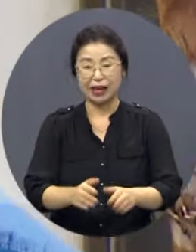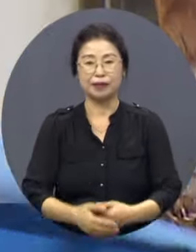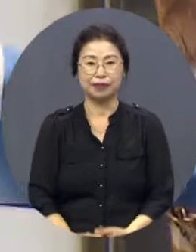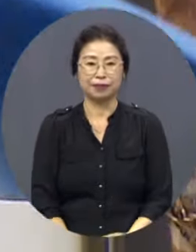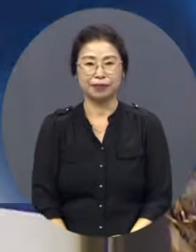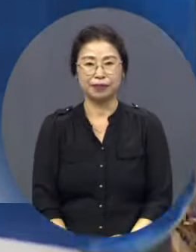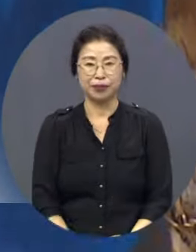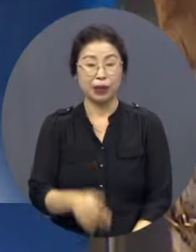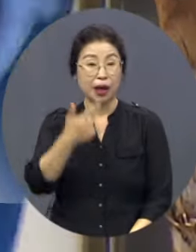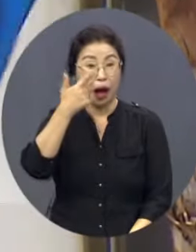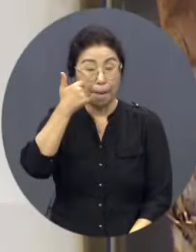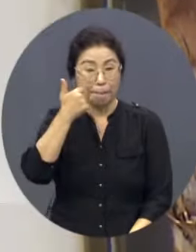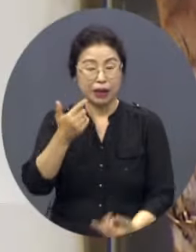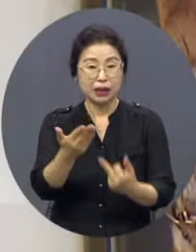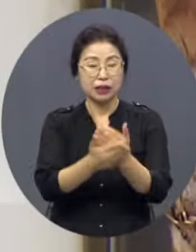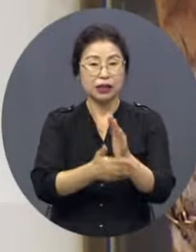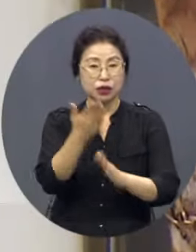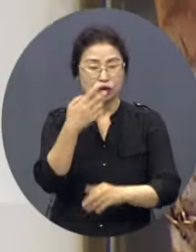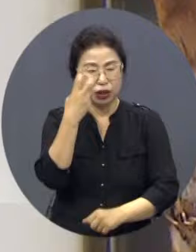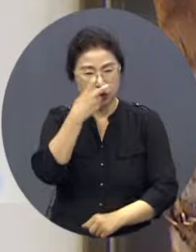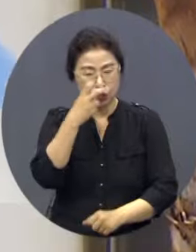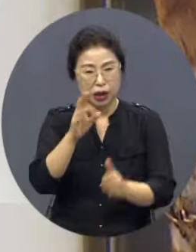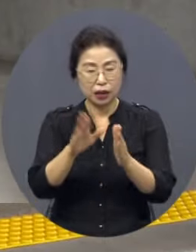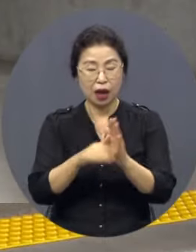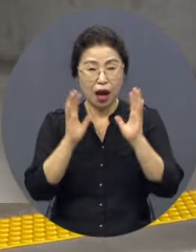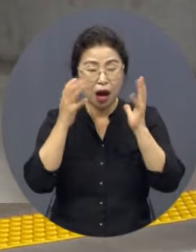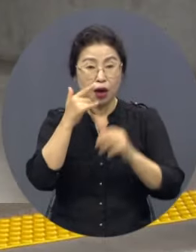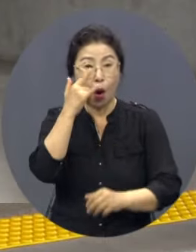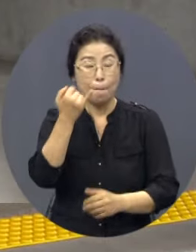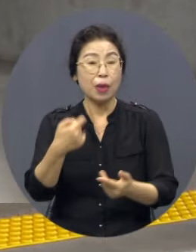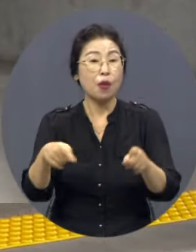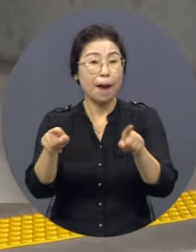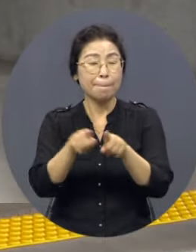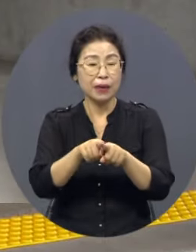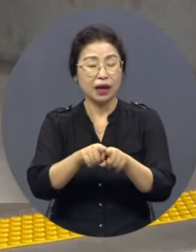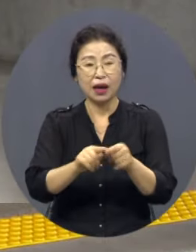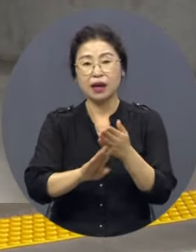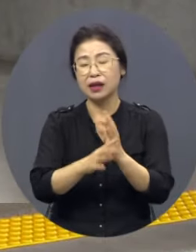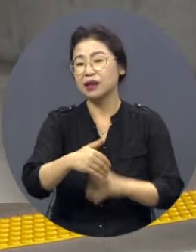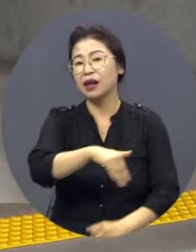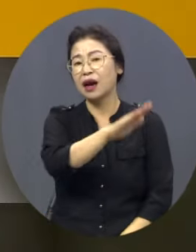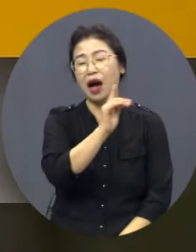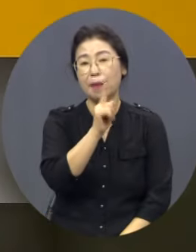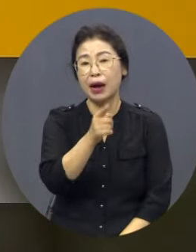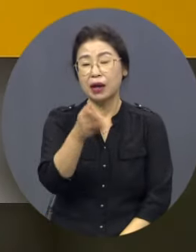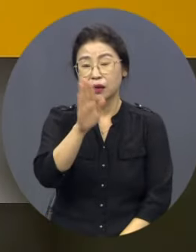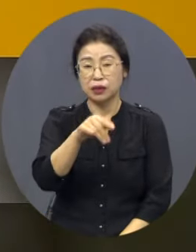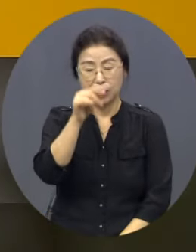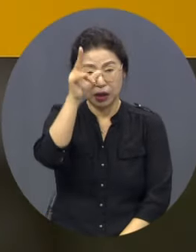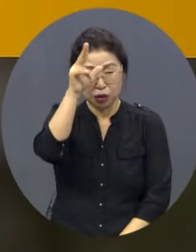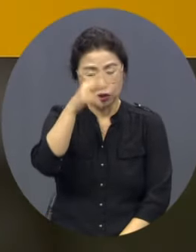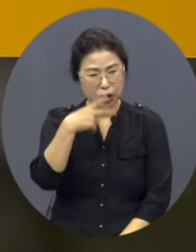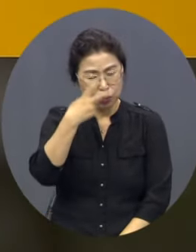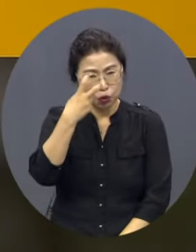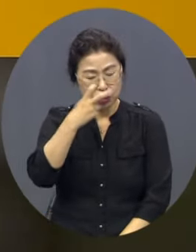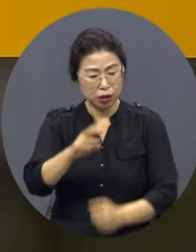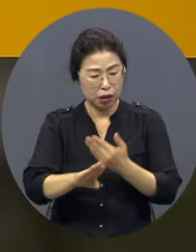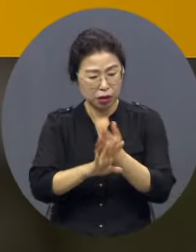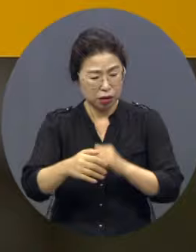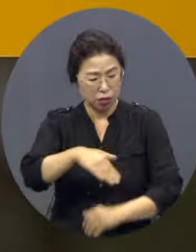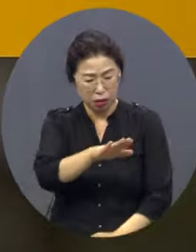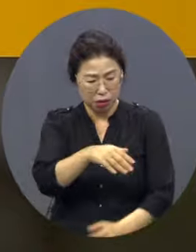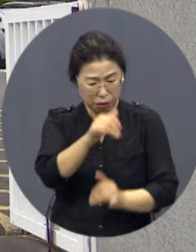태어났는데 아버지는 제주시 조사에서 아이가 엄마와 함께 출국했다고 말했지만 경찰의 출입국 사실 조회